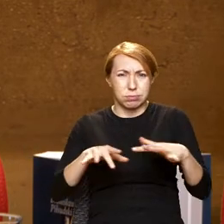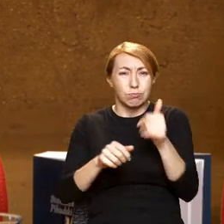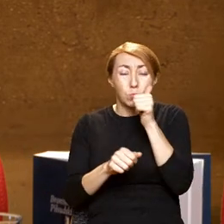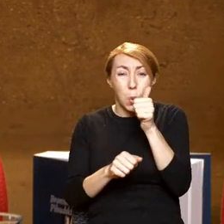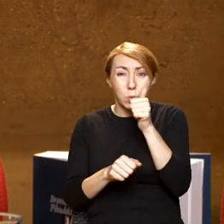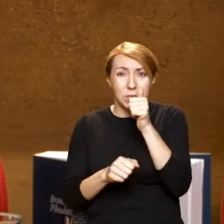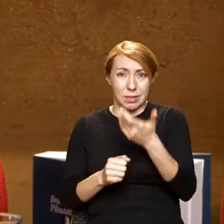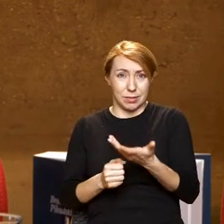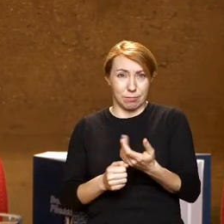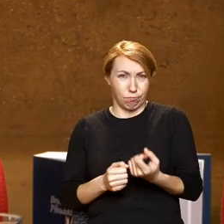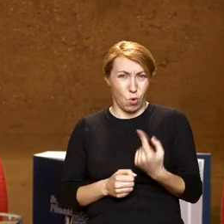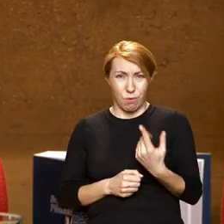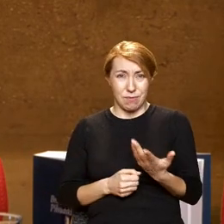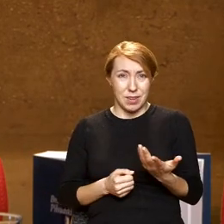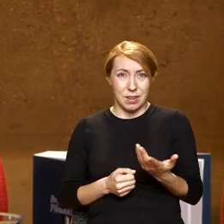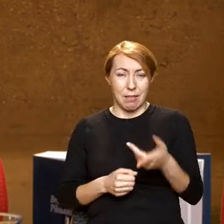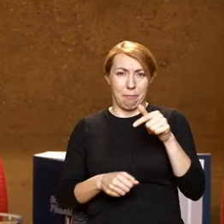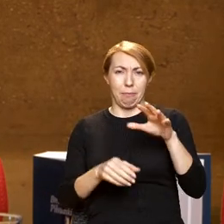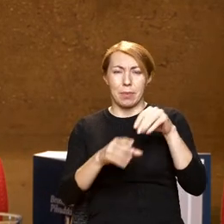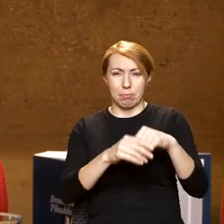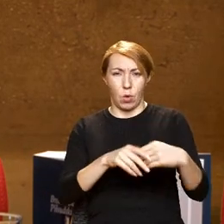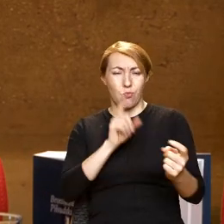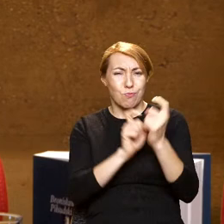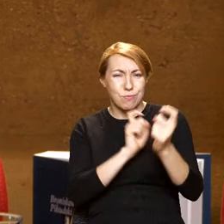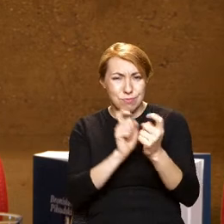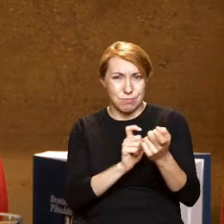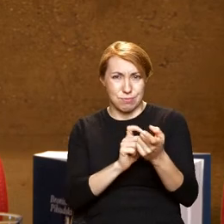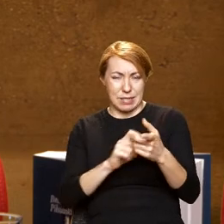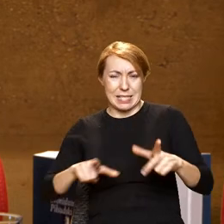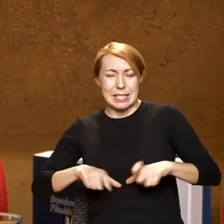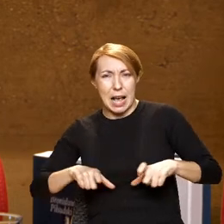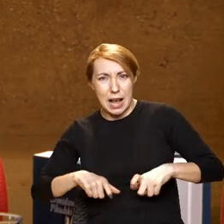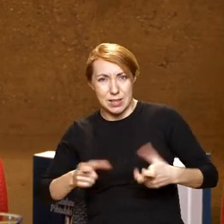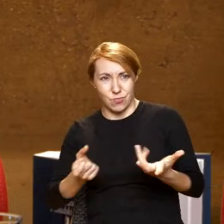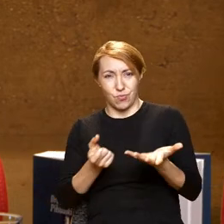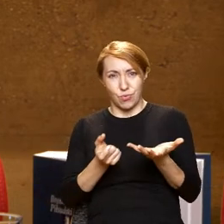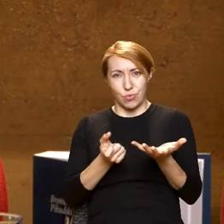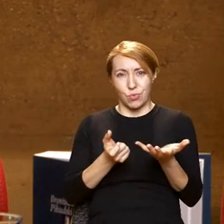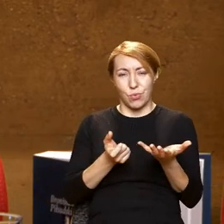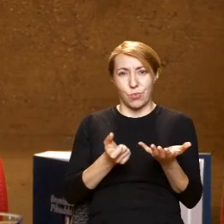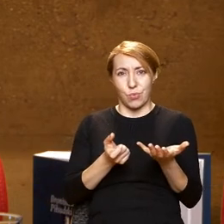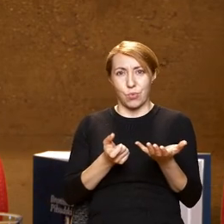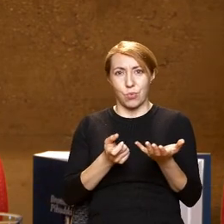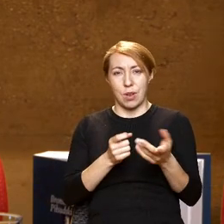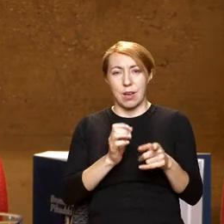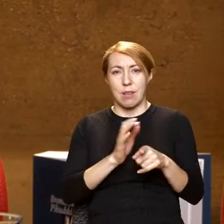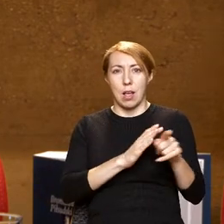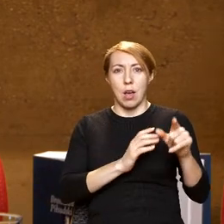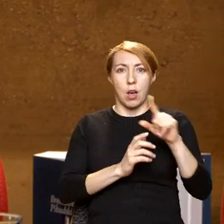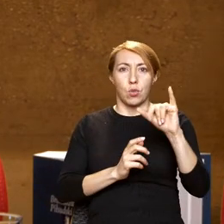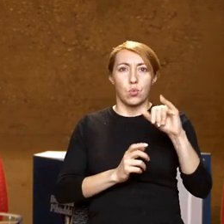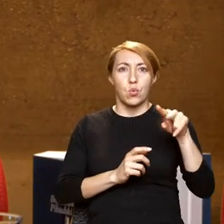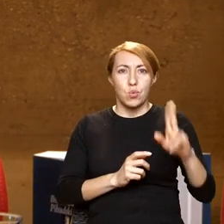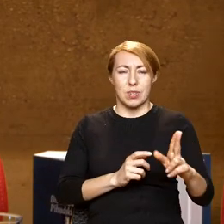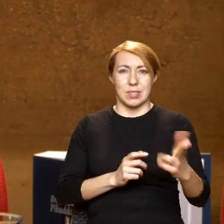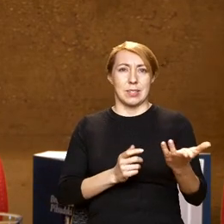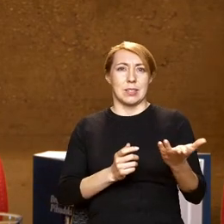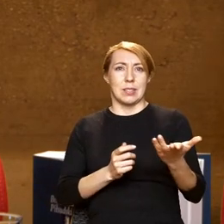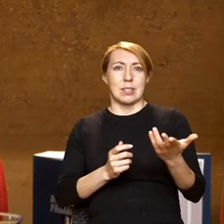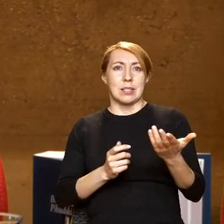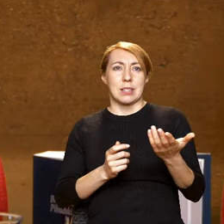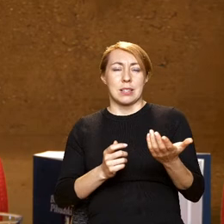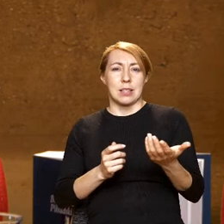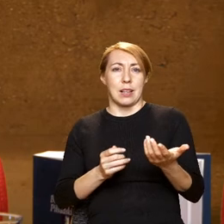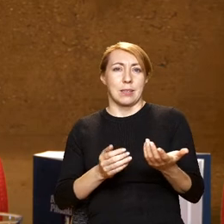codziennie. I tam są oczywiście konflikty, tam jest wszystko, tam jest zazdrość dla Ziółka, ale też,